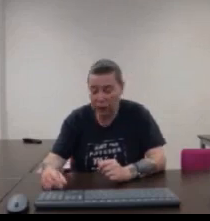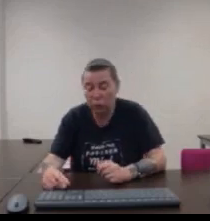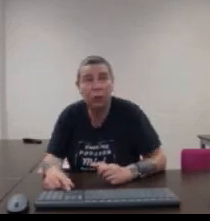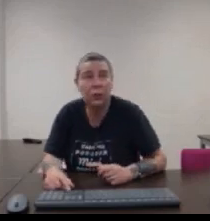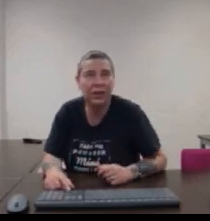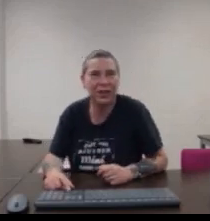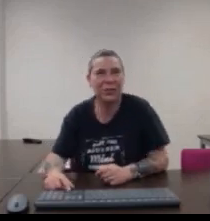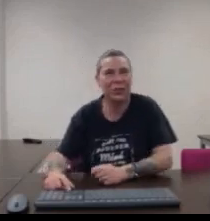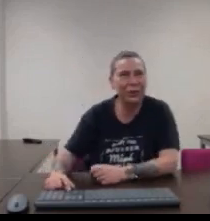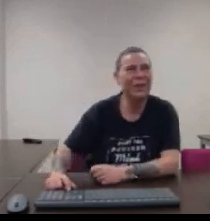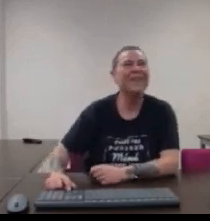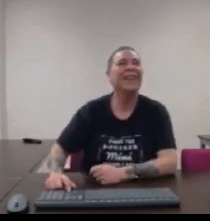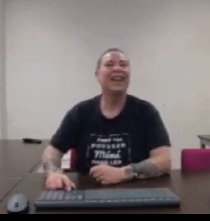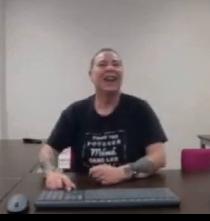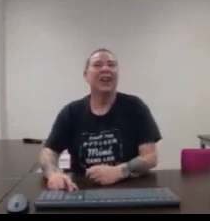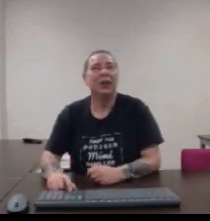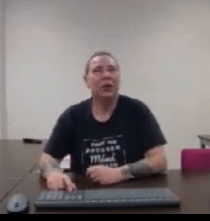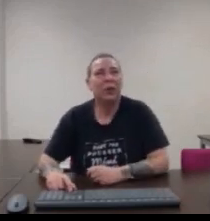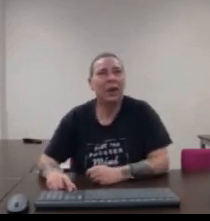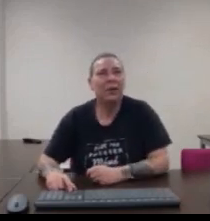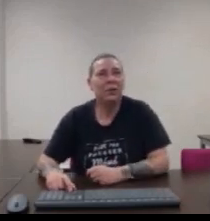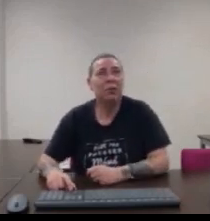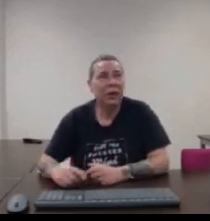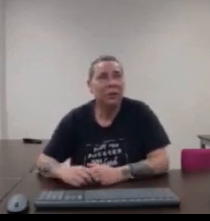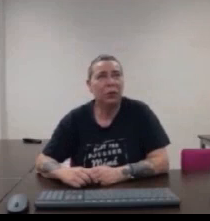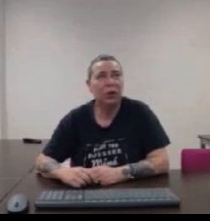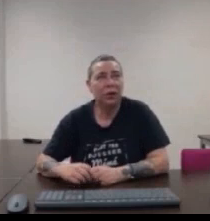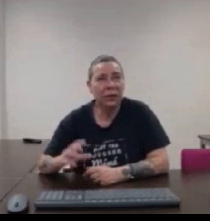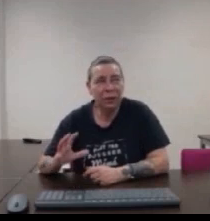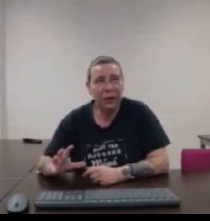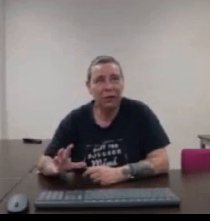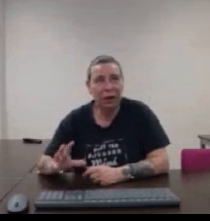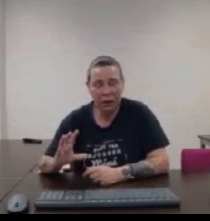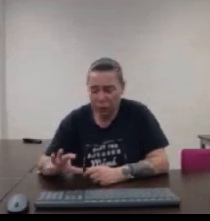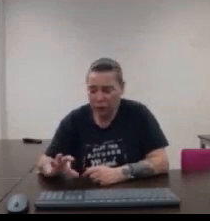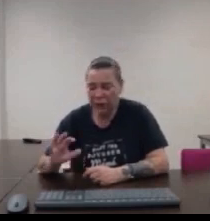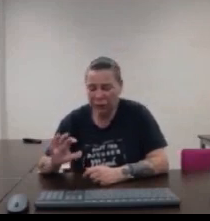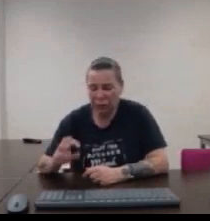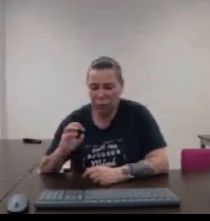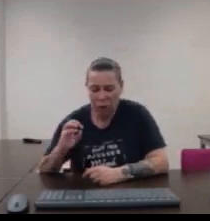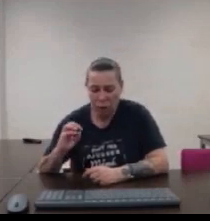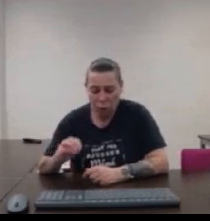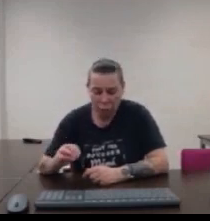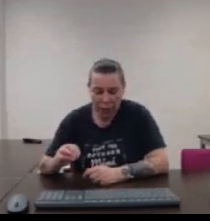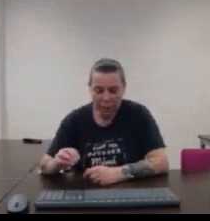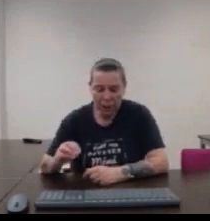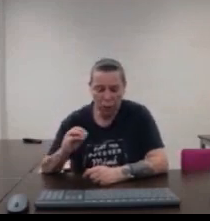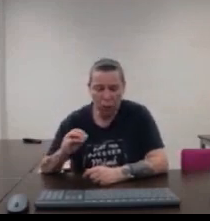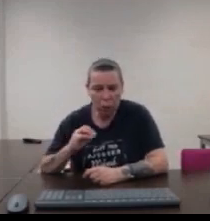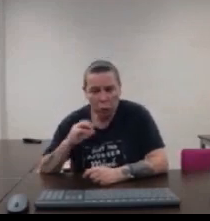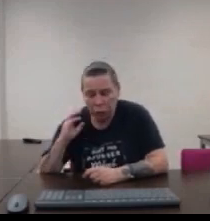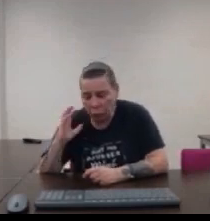et luminosité, j'ai eu un trou. On commence par le bruit. Donc ce qu'il faut savoir, ce qu'il faut retenir, c'est que le